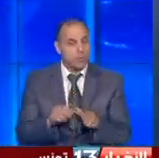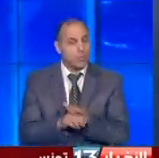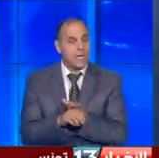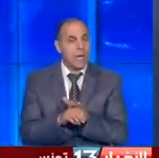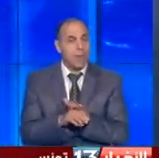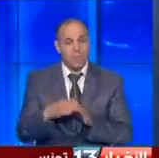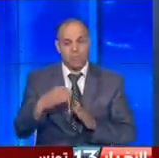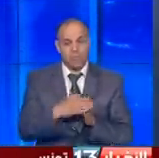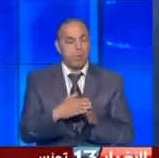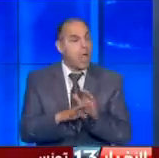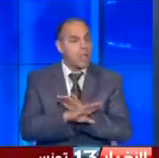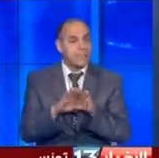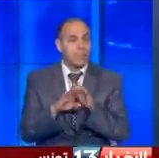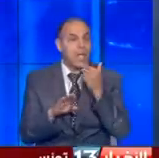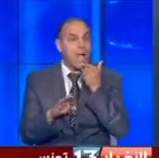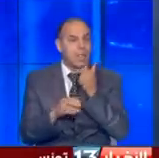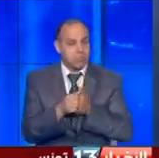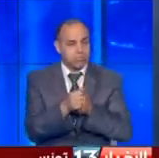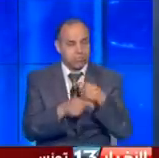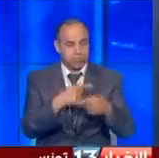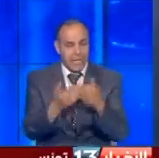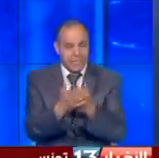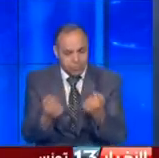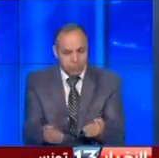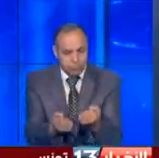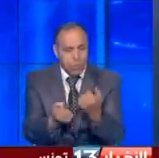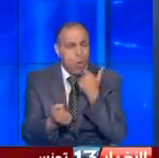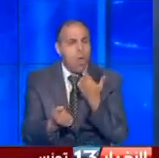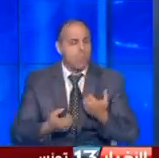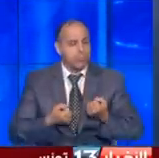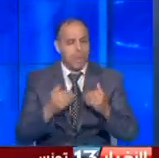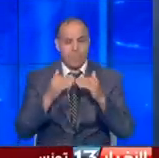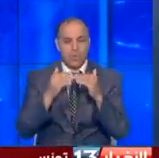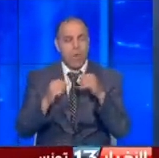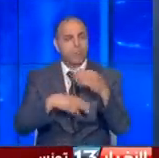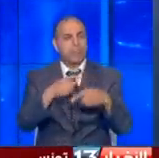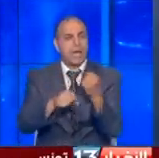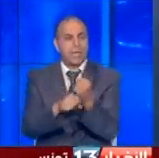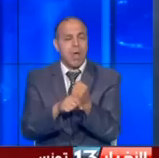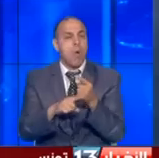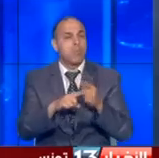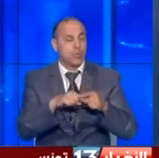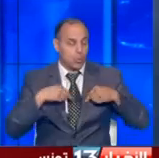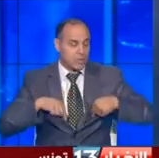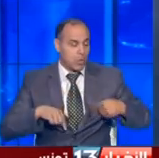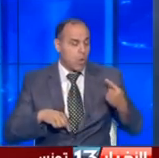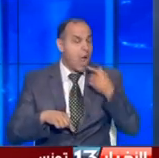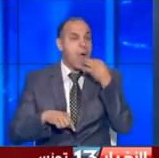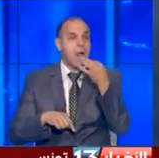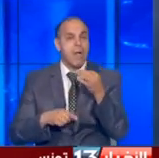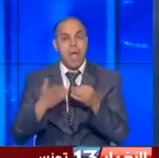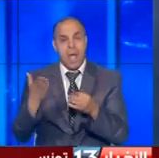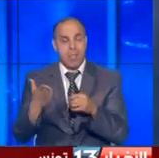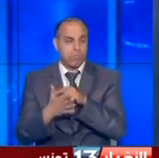متكاملة للحد من هذه الظاهرة ودفع عجلة الاقتصاد الوطني وتعزيز مستوى الاستثمار. وأضاف رئيس الحكومة أن من